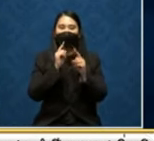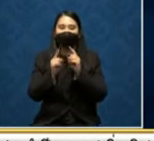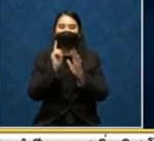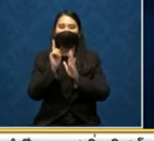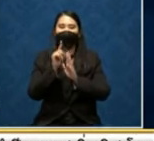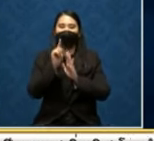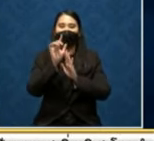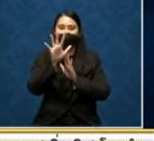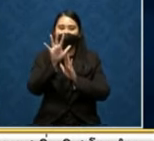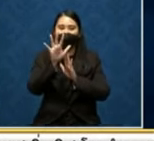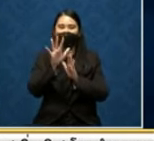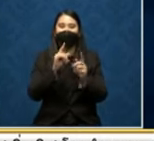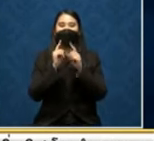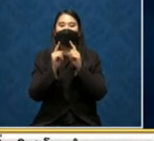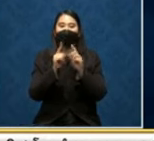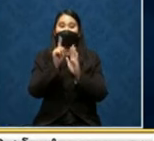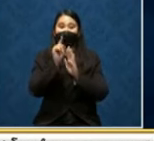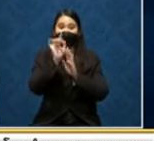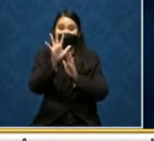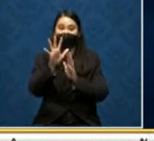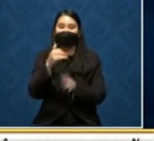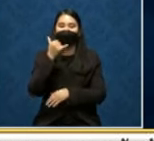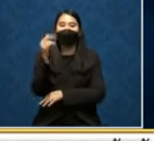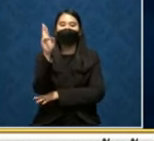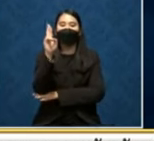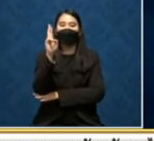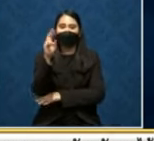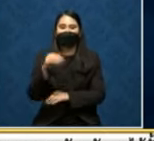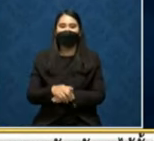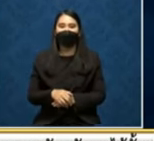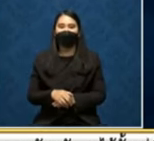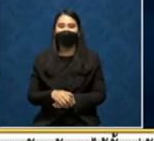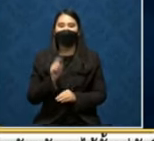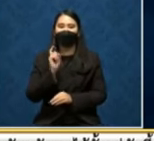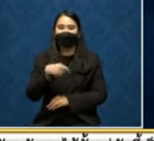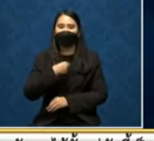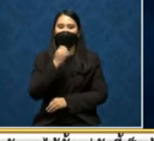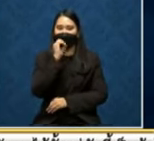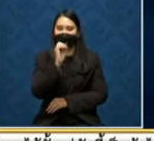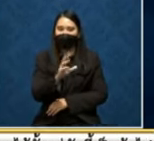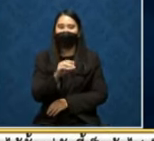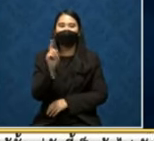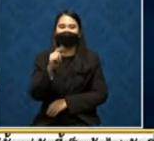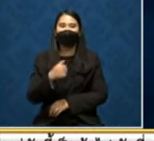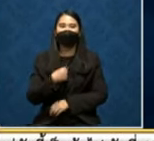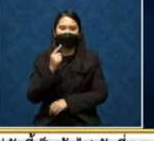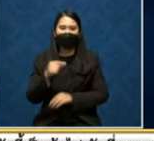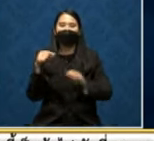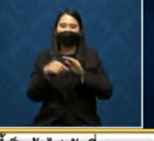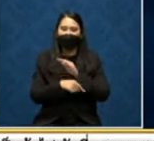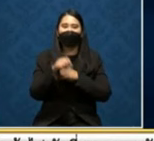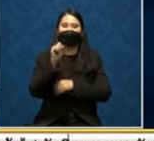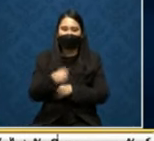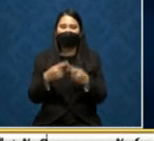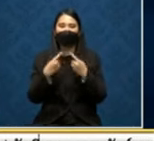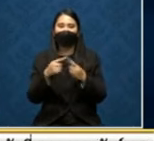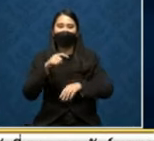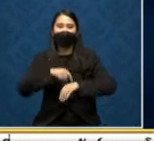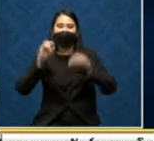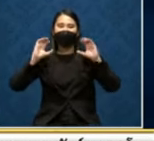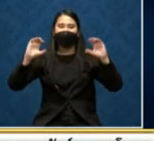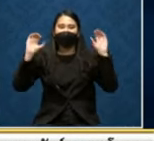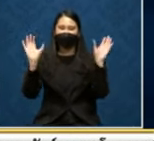นาทีคุยกันอยู่ 5นาทีโทรไปตอนเที่ยงอันนี้ต้องให้ความดีความชอบท่านนะว่าท่านถึงแม้จะโกงท่านก็ไม่โกงในเวลาราชการ